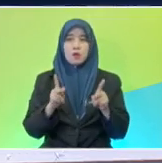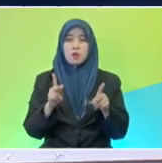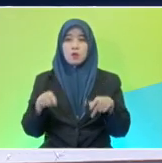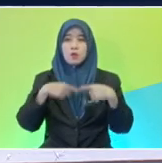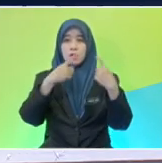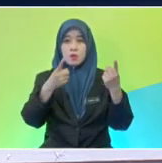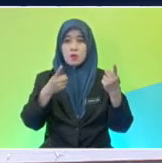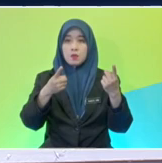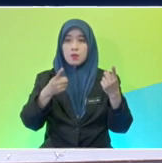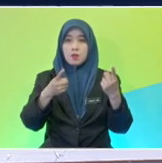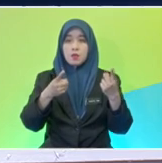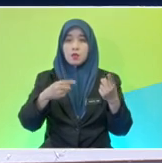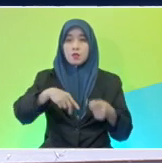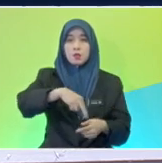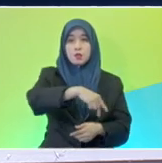pada musim cuti.